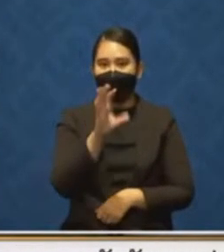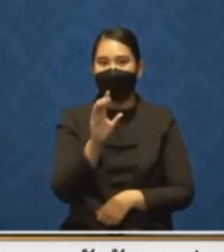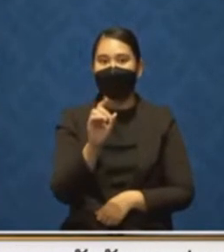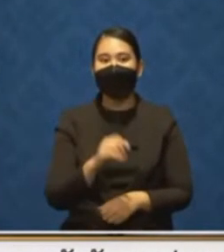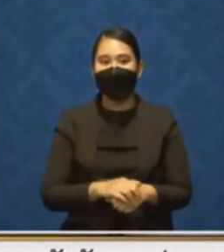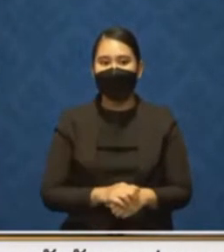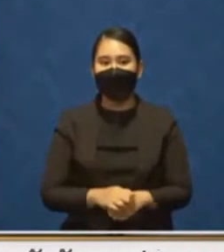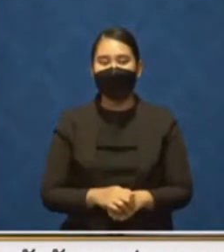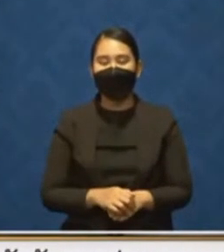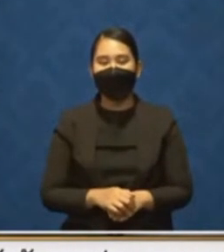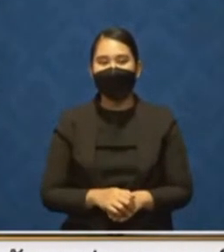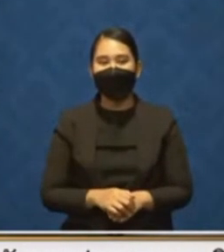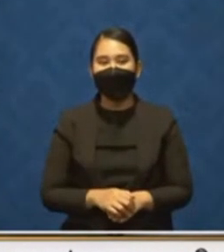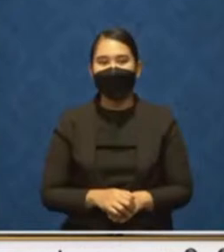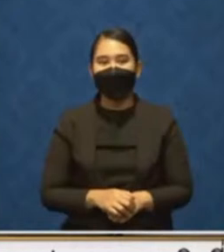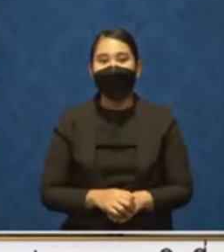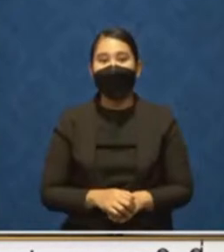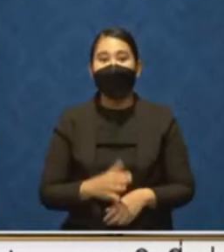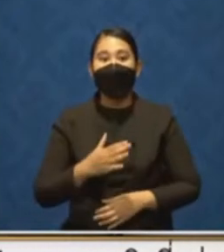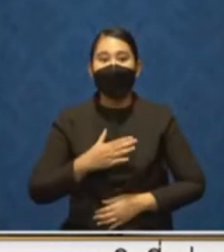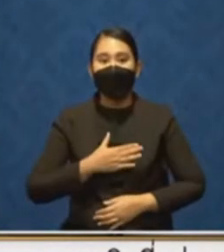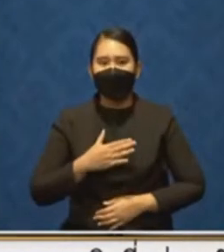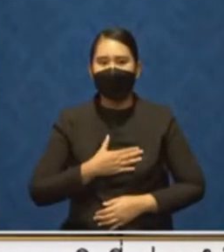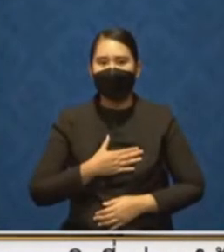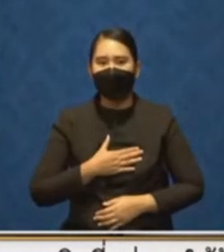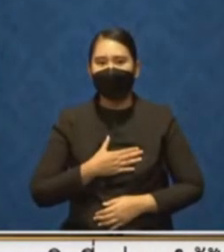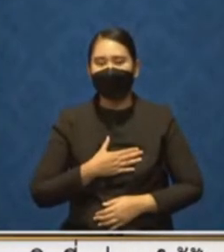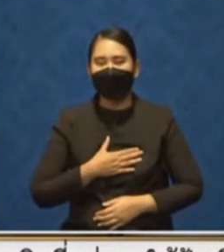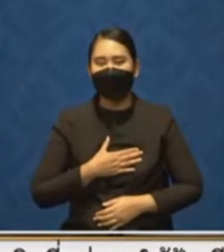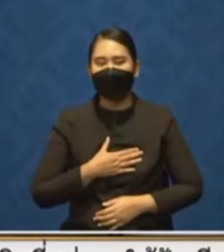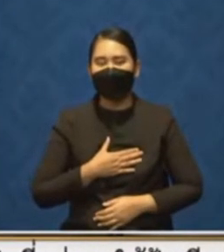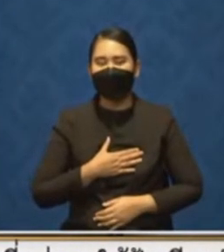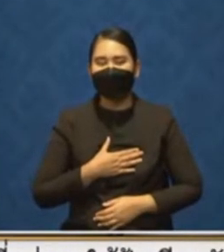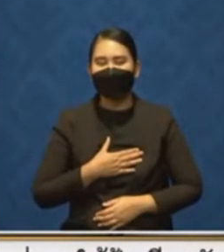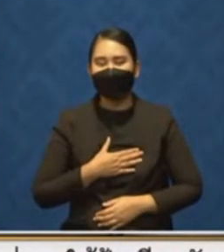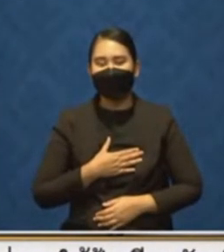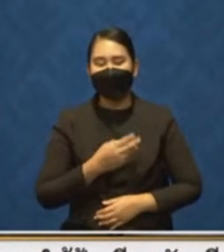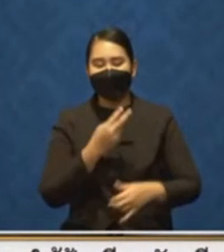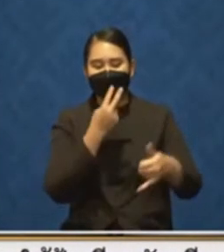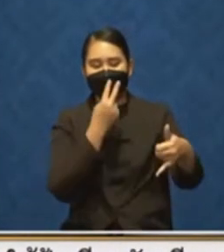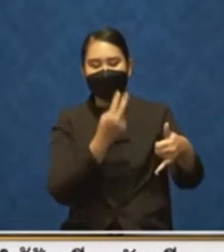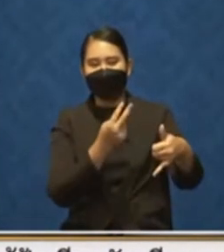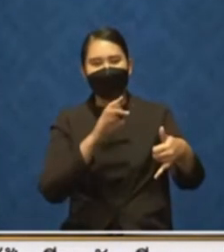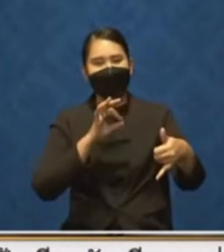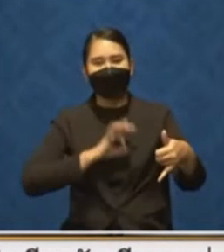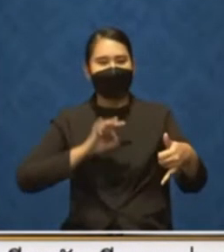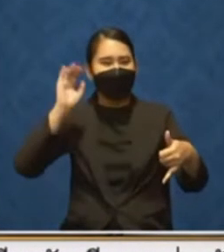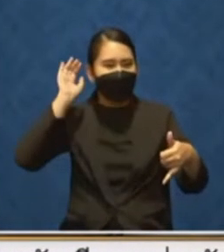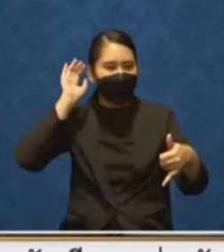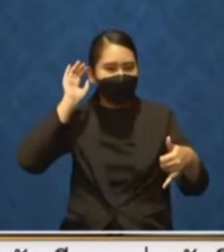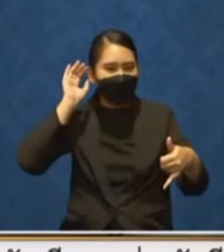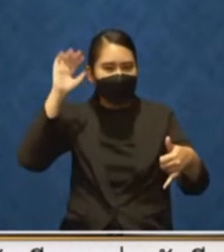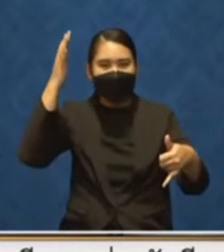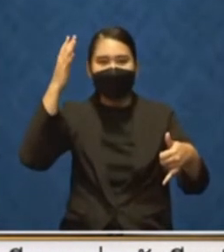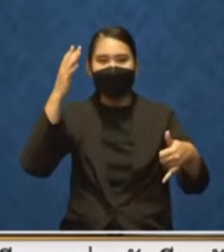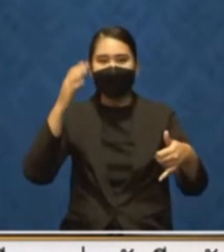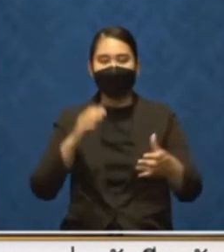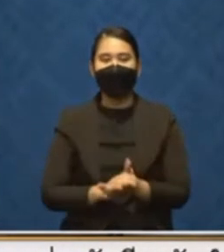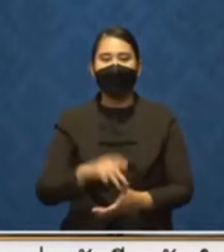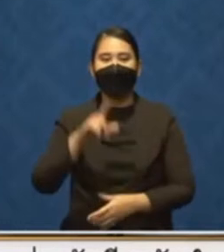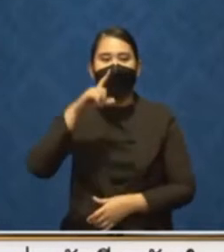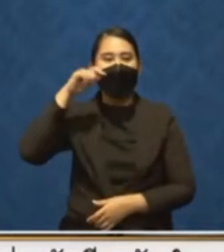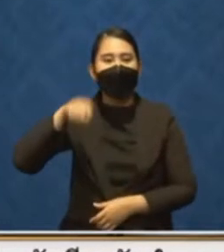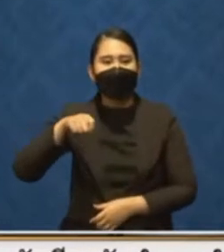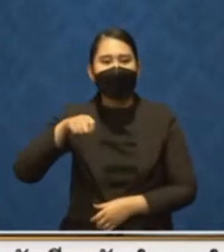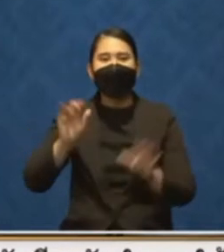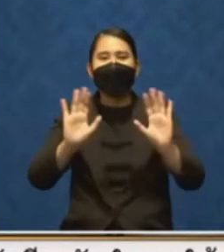มีเหตุผลที่ผมไม่ไว้วางใจนายกรัฐมนตรีในเรื่องพลังงานก็เพราะว่ามันไม่ใช่ยูเครนนะครับพี่น้องประชา